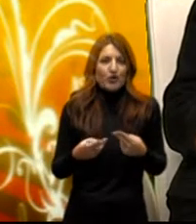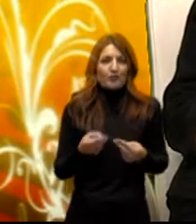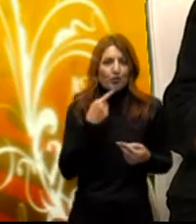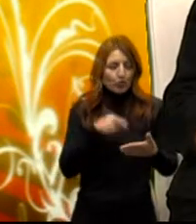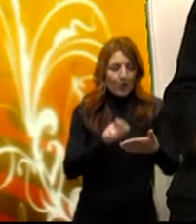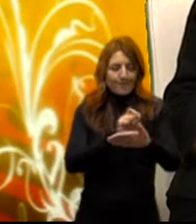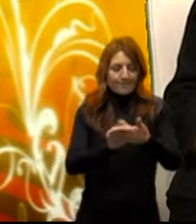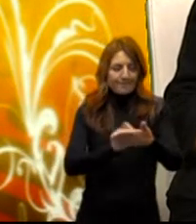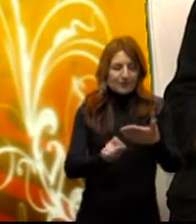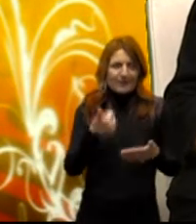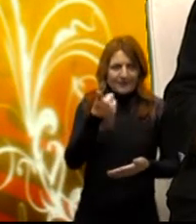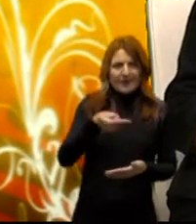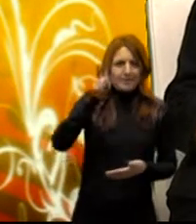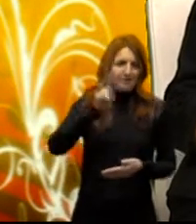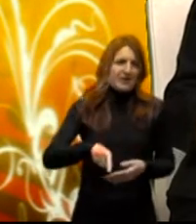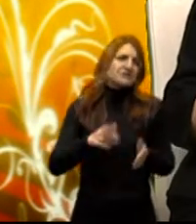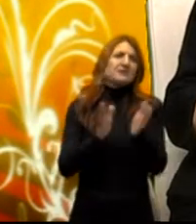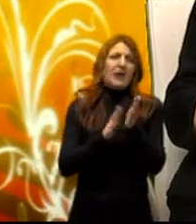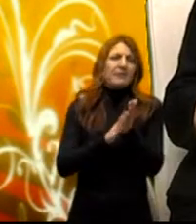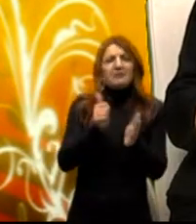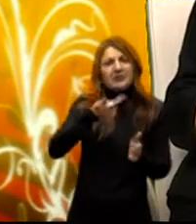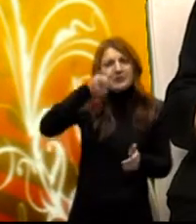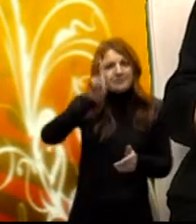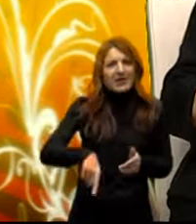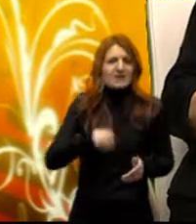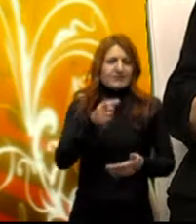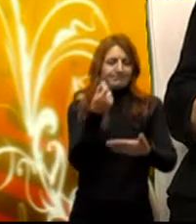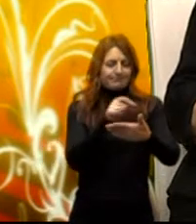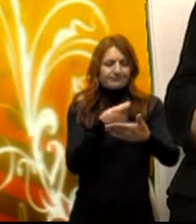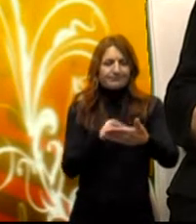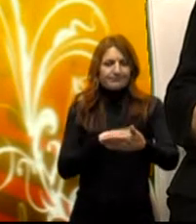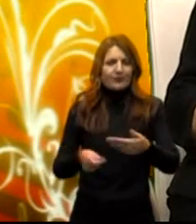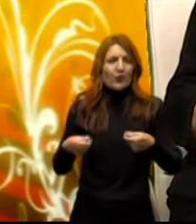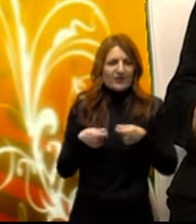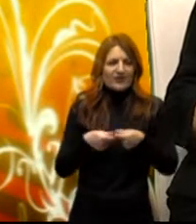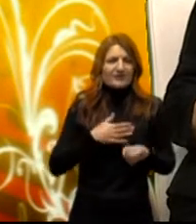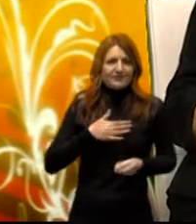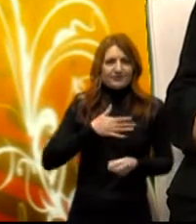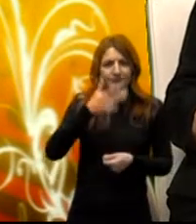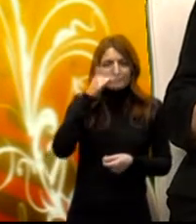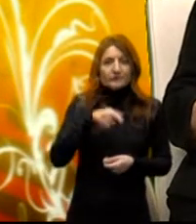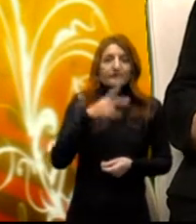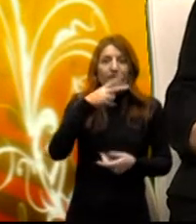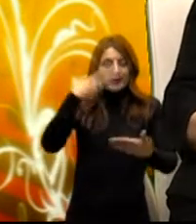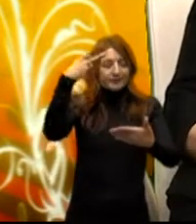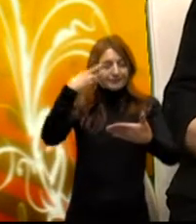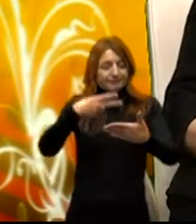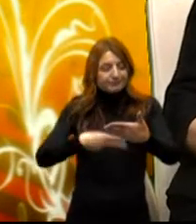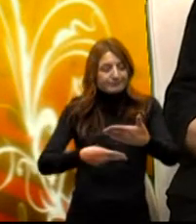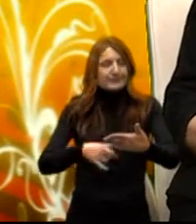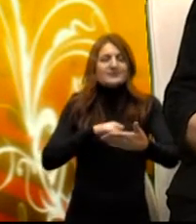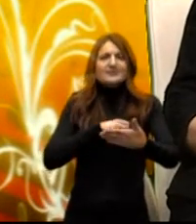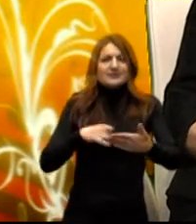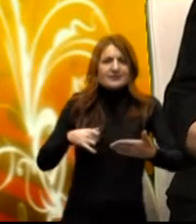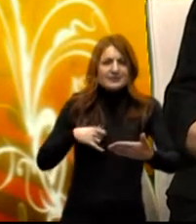dnevni glavobolja mjesec dana, recimo, samo mjesec dana, onda imate već jedan pregled i sam